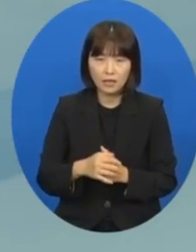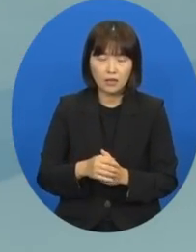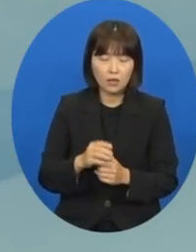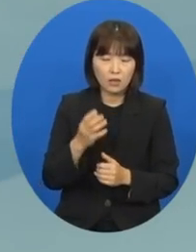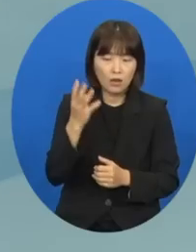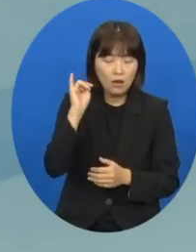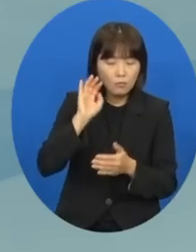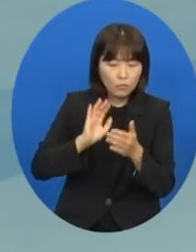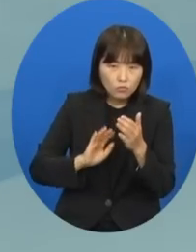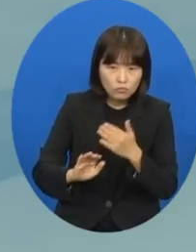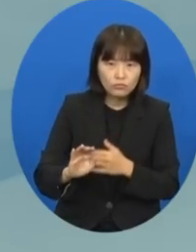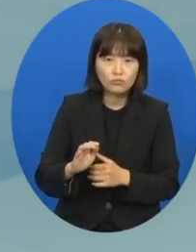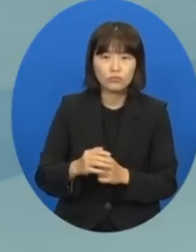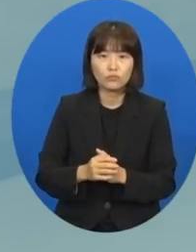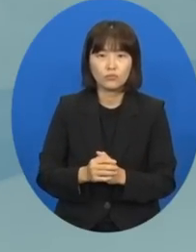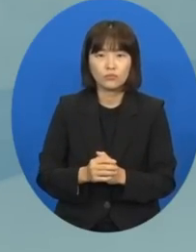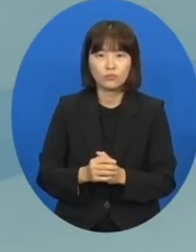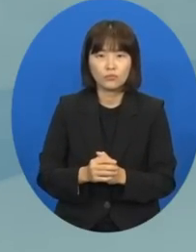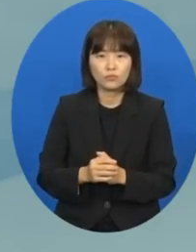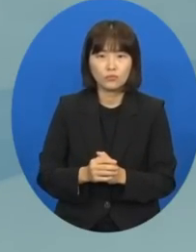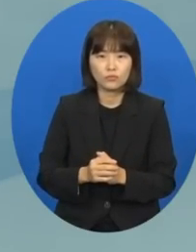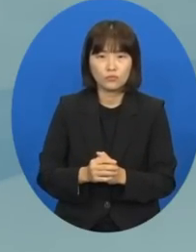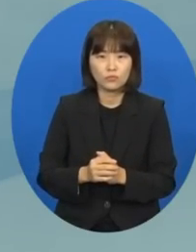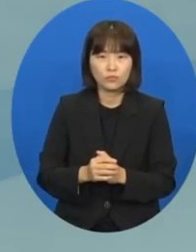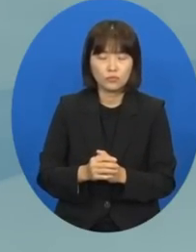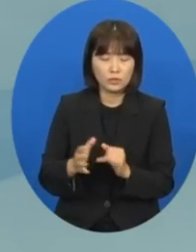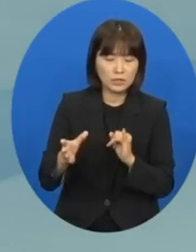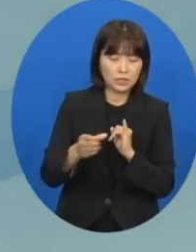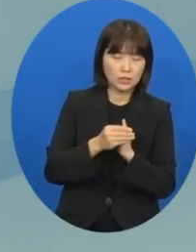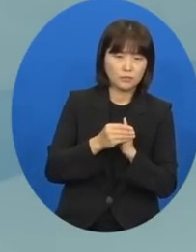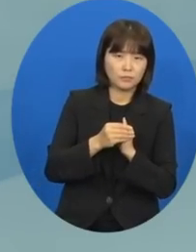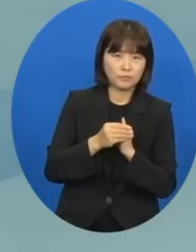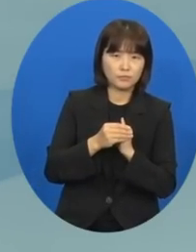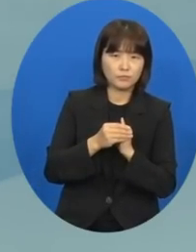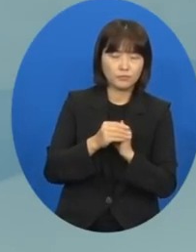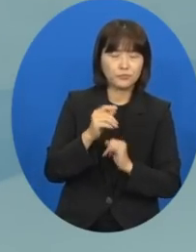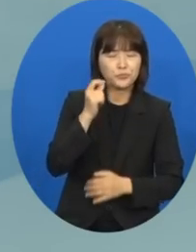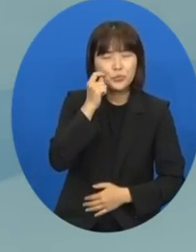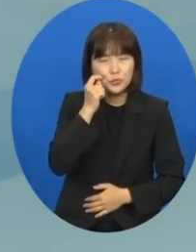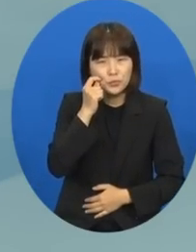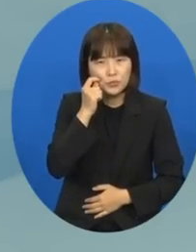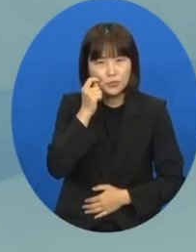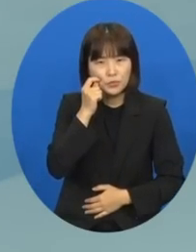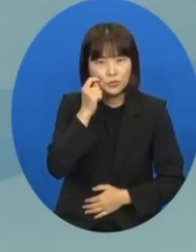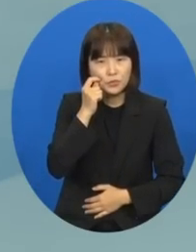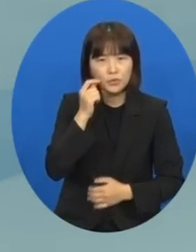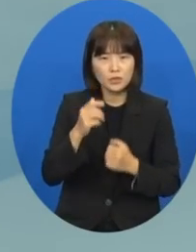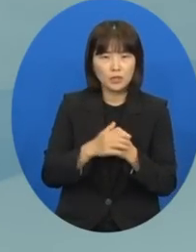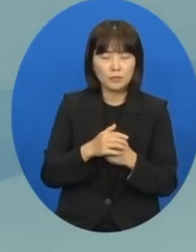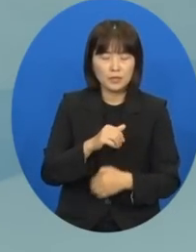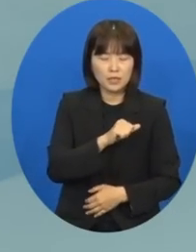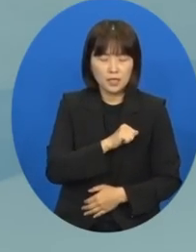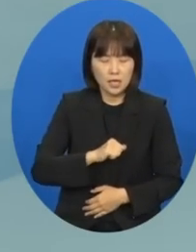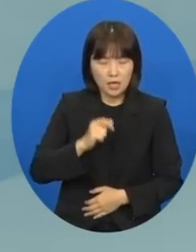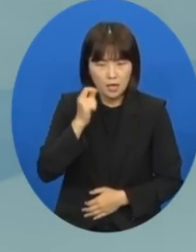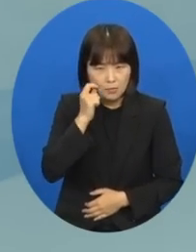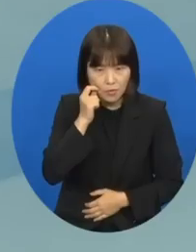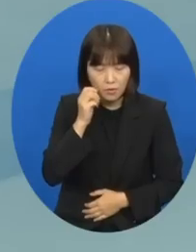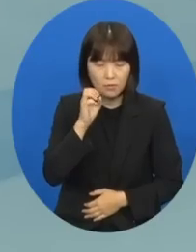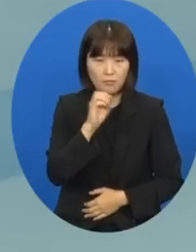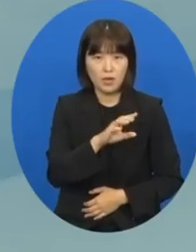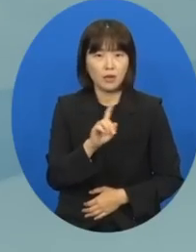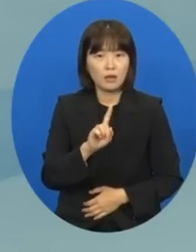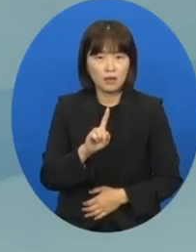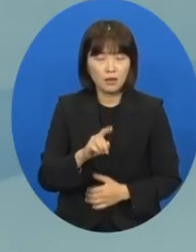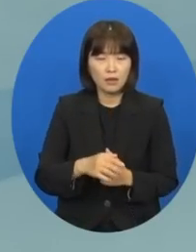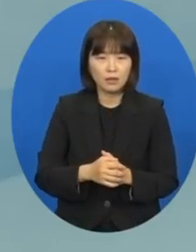않아서 결국에는 아이를 갖지 못하자 버티질 못하고 얘기를 합니다. 그 이유가 무엇이냐면